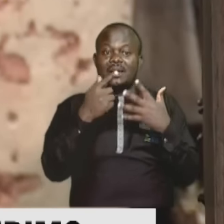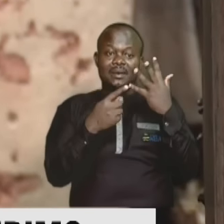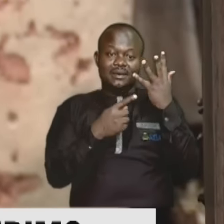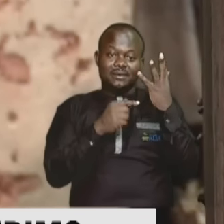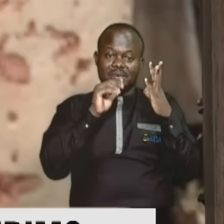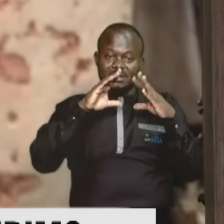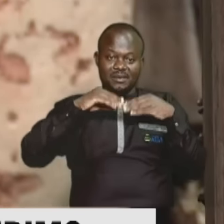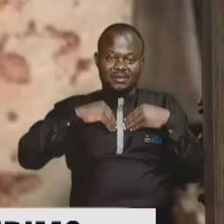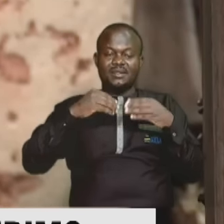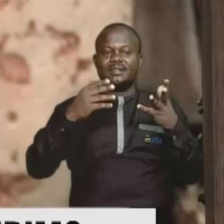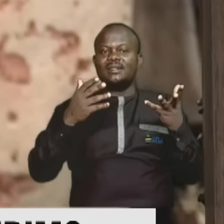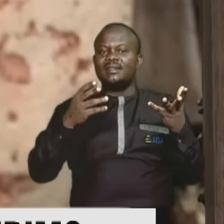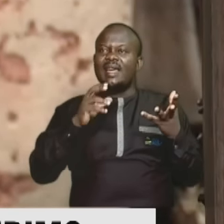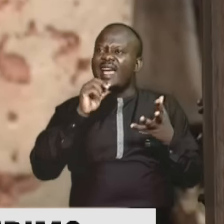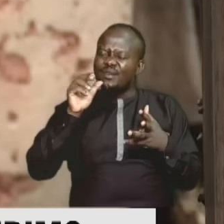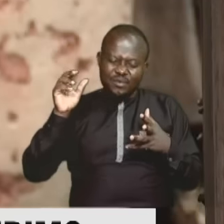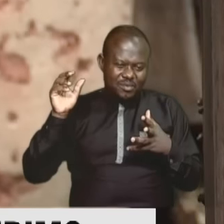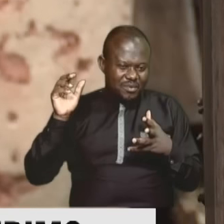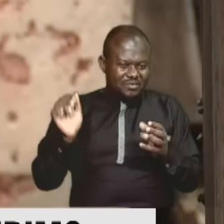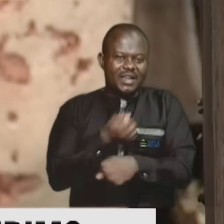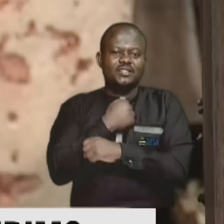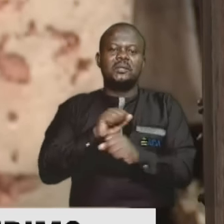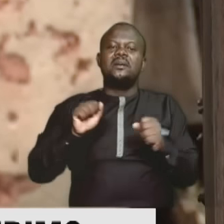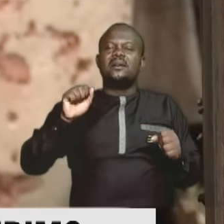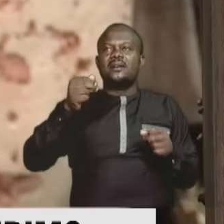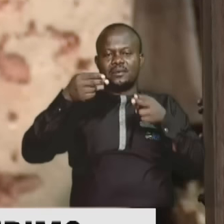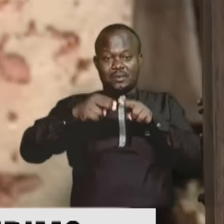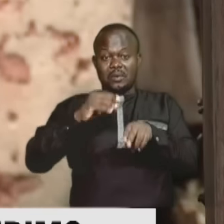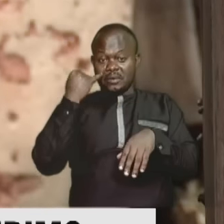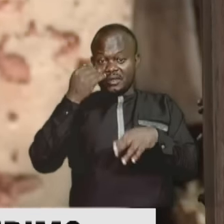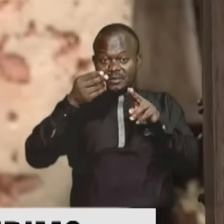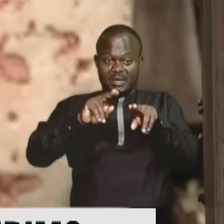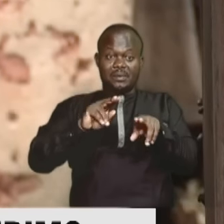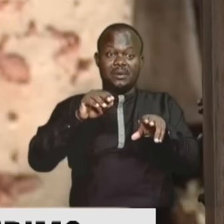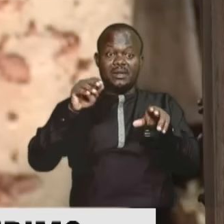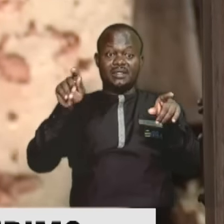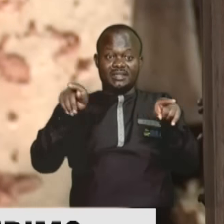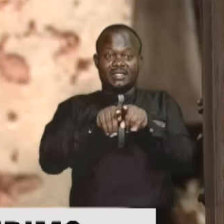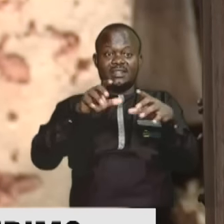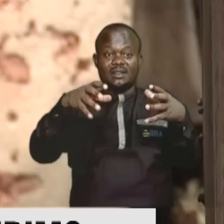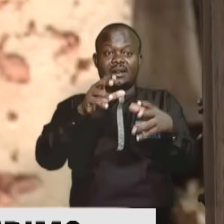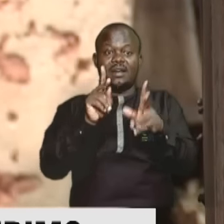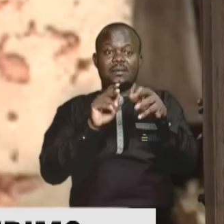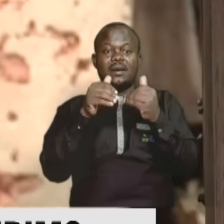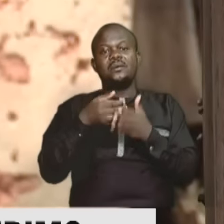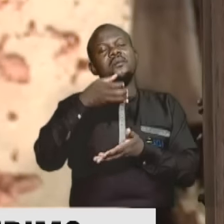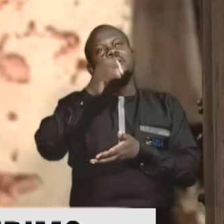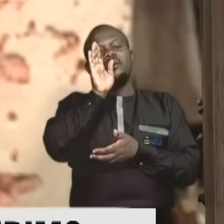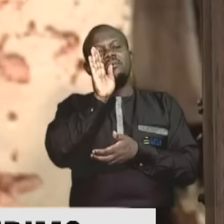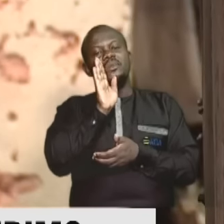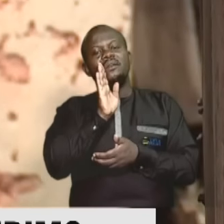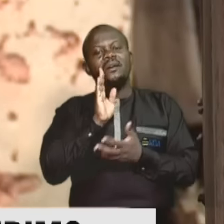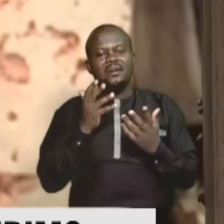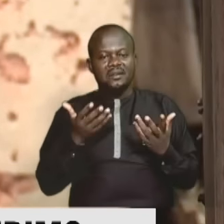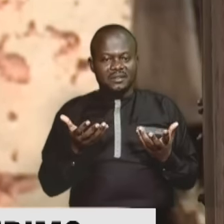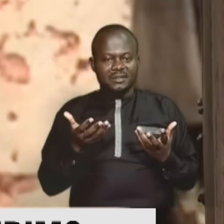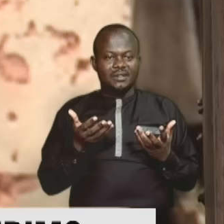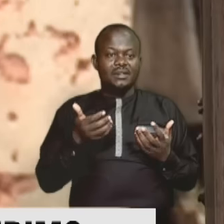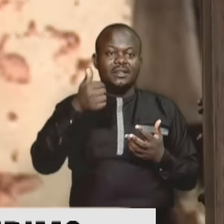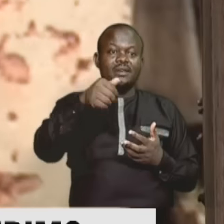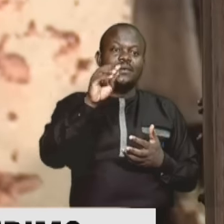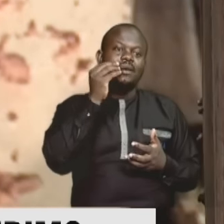uri igishega, nako nta nubwo byabagaho. Niyo byabagaho kereka mu gitaramo nk'abantu barimo binywera inzoga iwabo